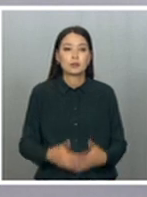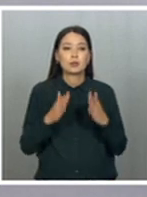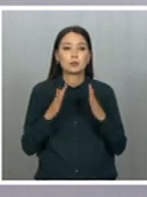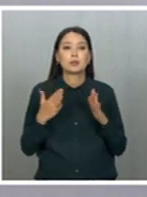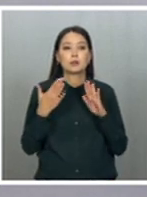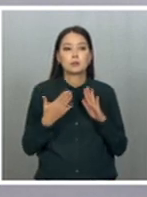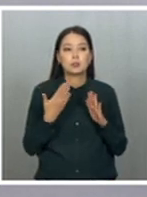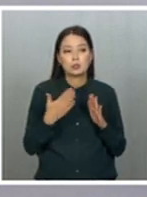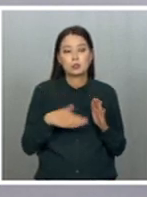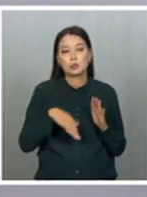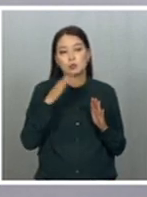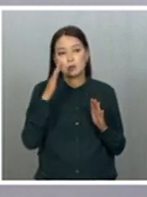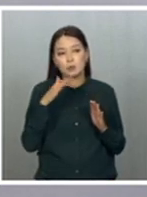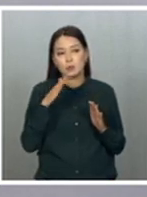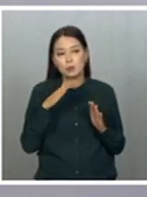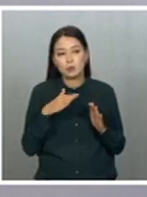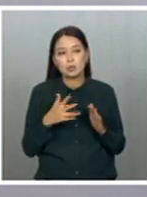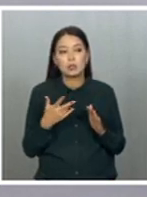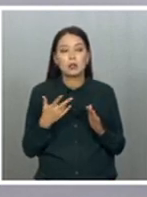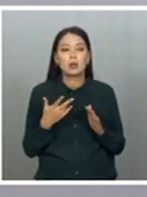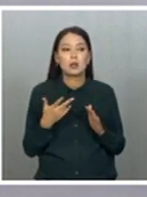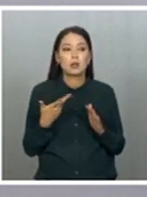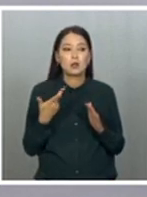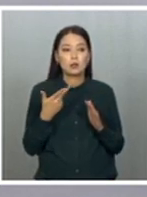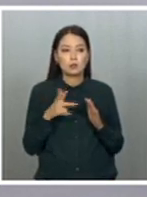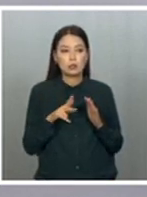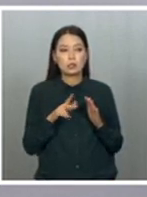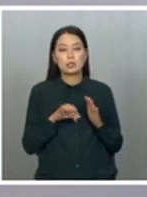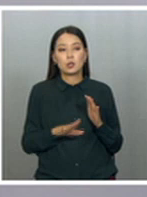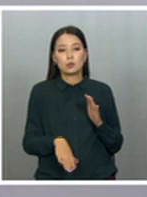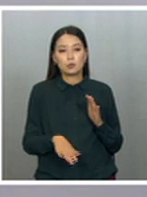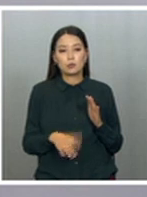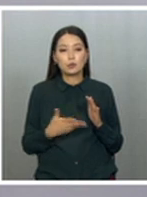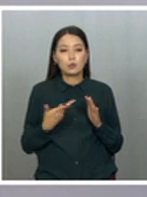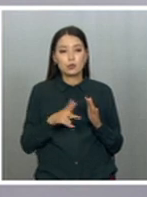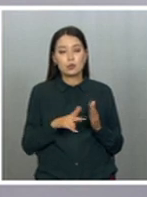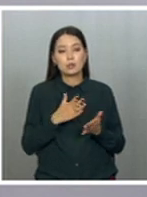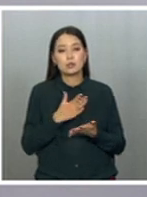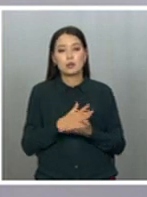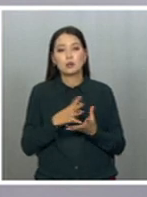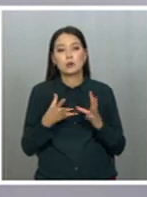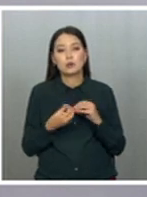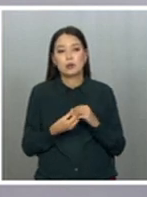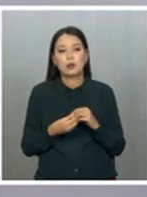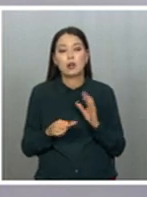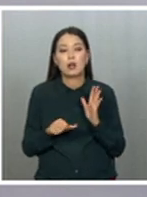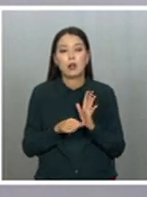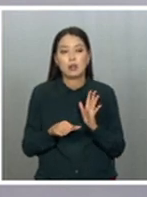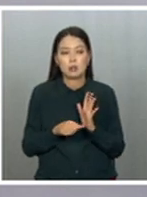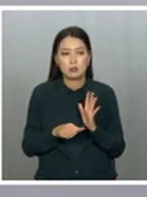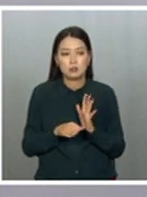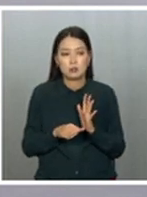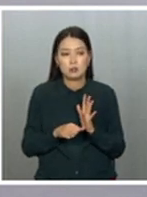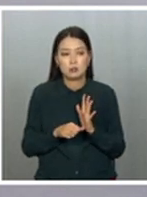Пирамиданың жоғарғы табанында 3 төбесі және төменгі табанында 3 төбесі бар. Сонда барлығы 6 төбесі